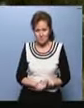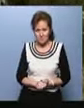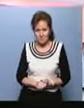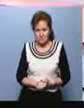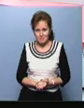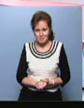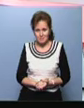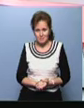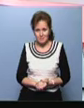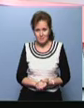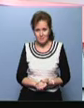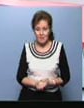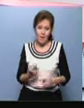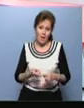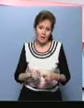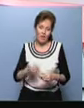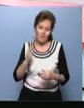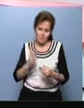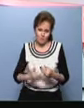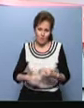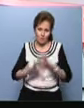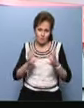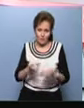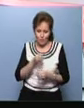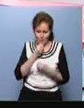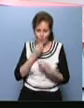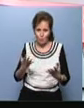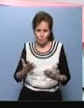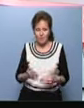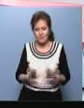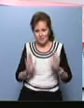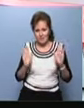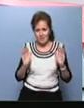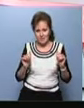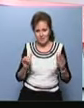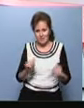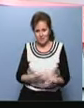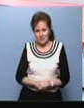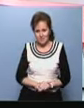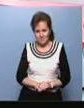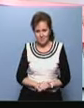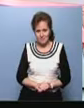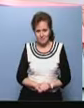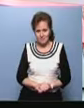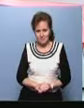И это все. Удачного вам дня. Итоги подведем ровно в 7 вечера. До встречи.